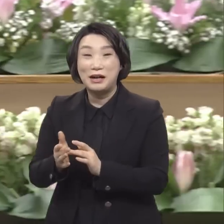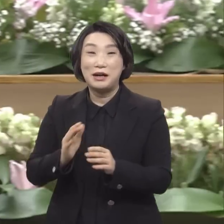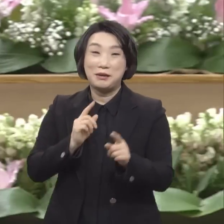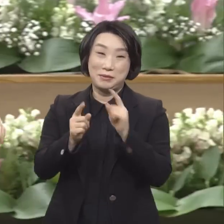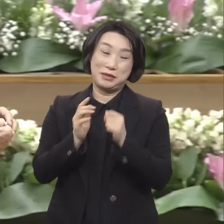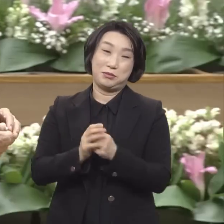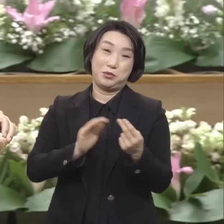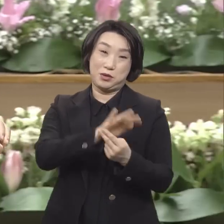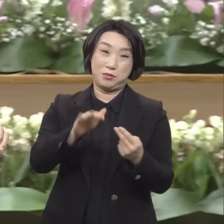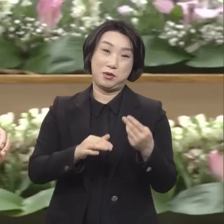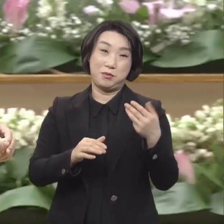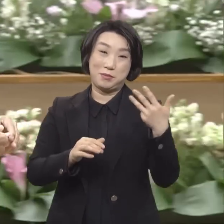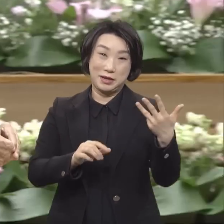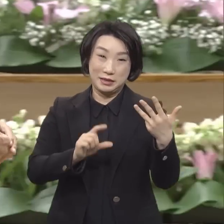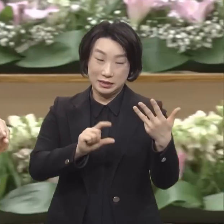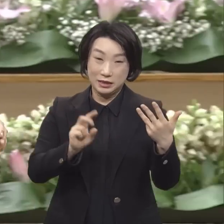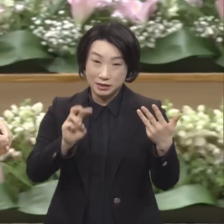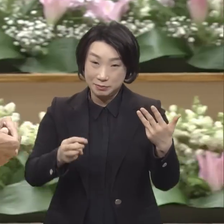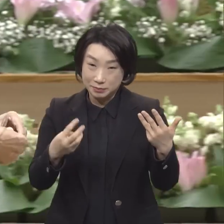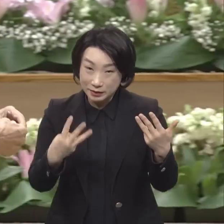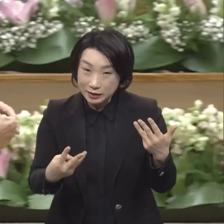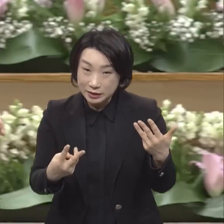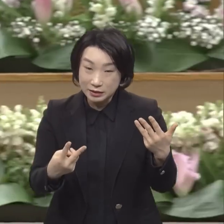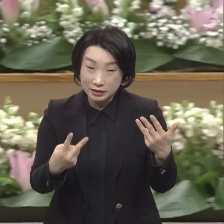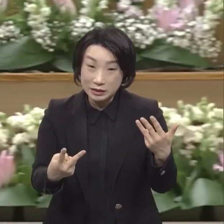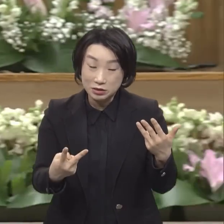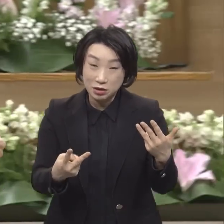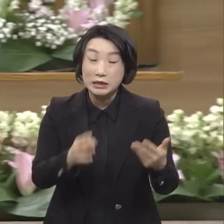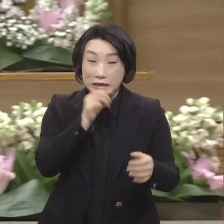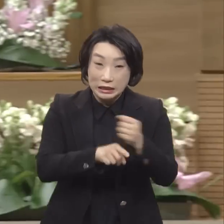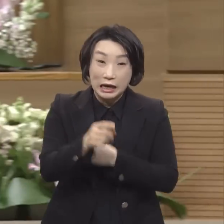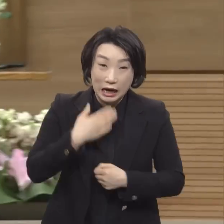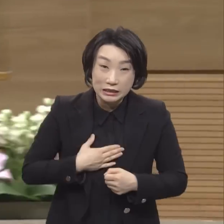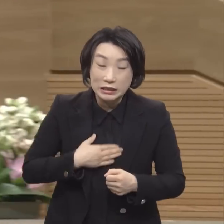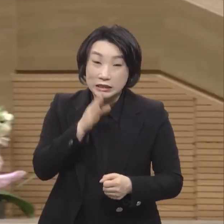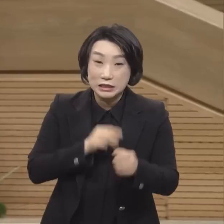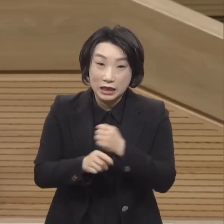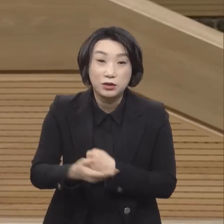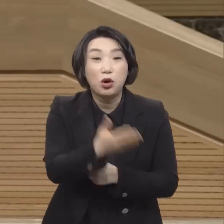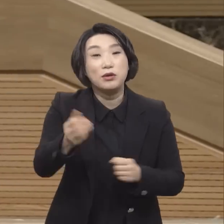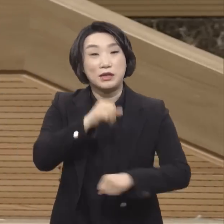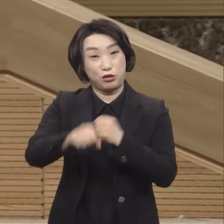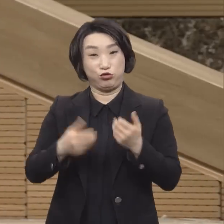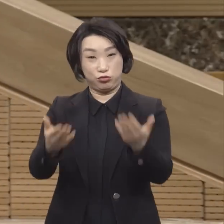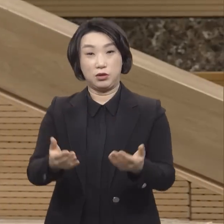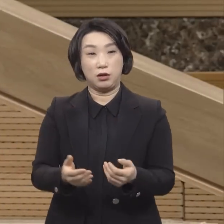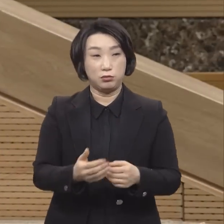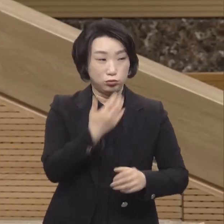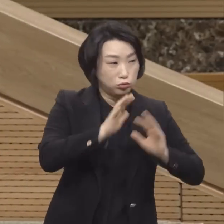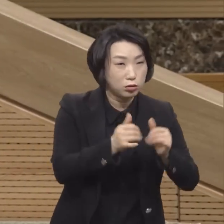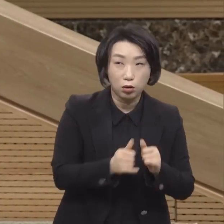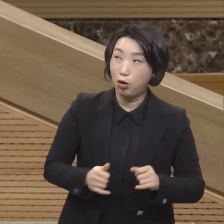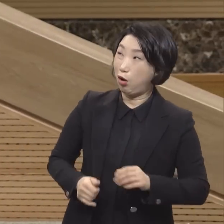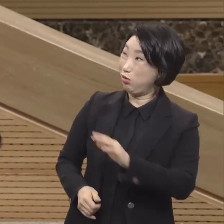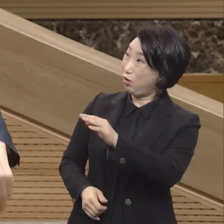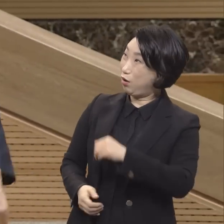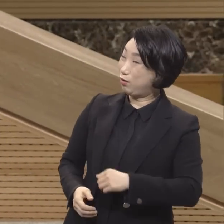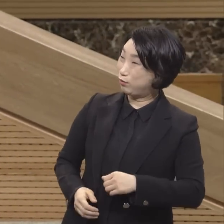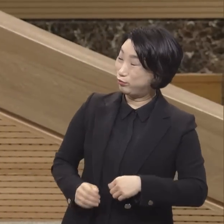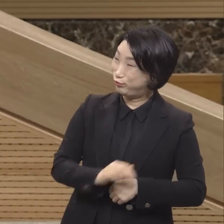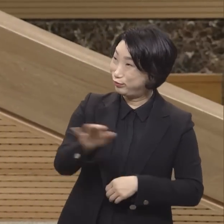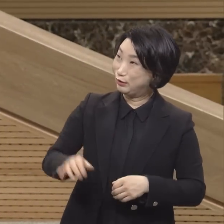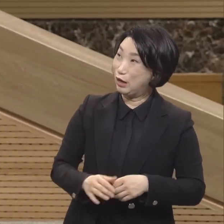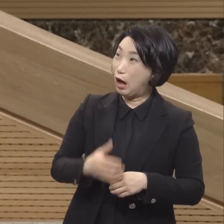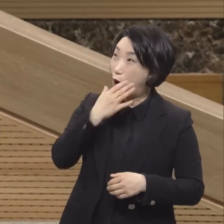요한복음 8장 32절에 진리를 알지니 진리가 너를 자유케 하리라 하니까 유대인들이 우리는